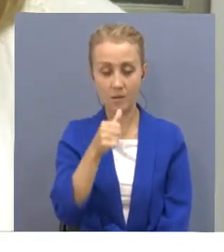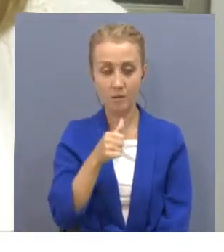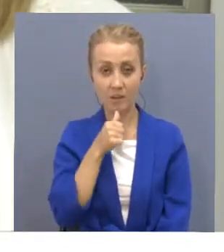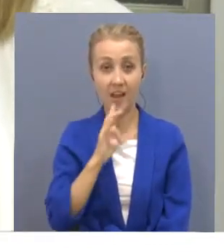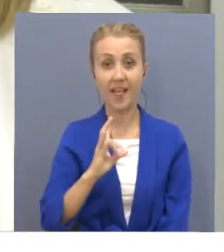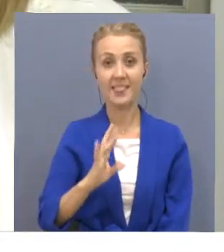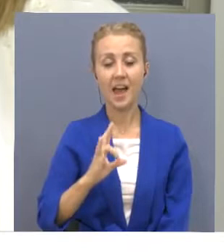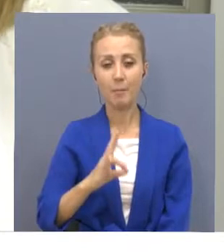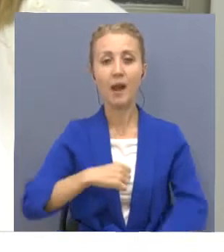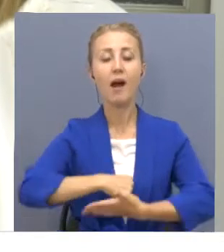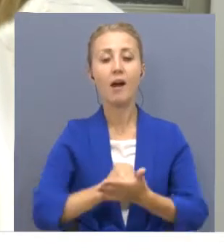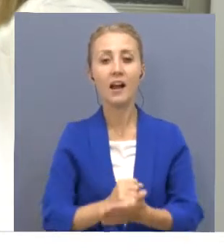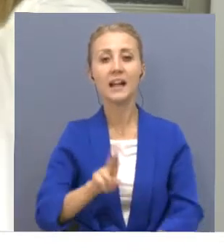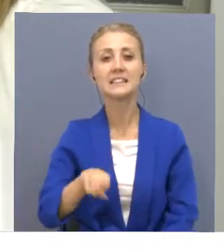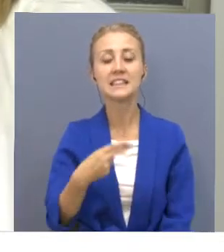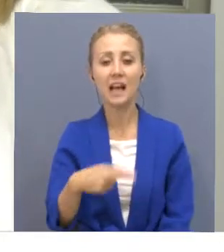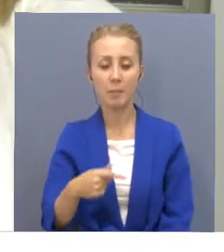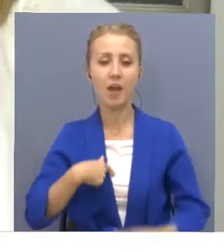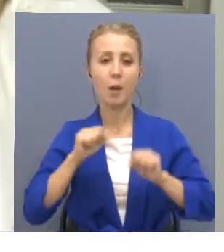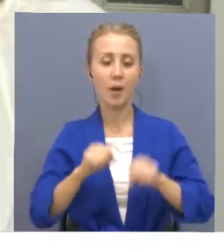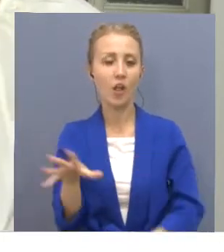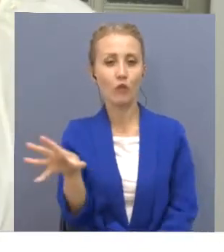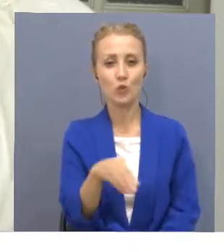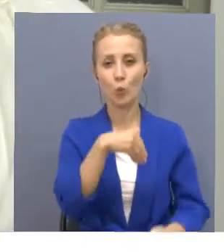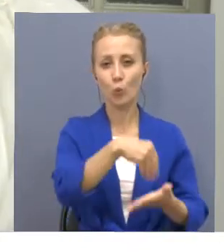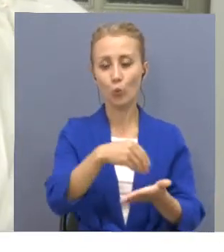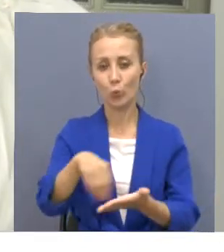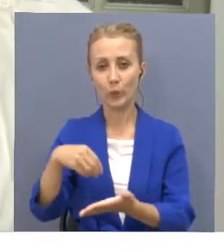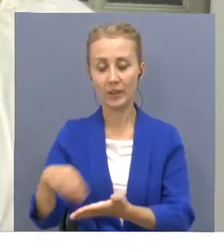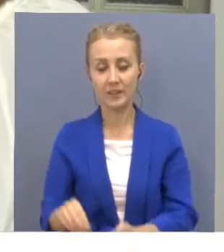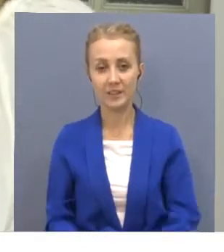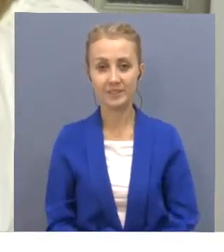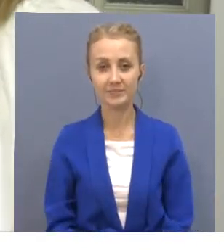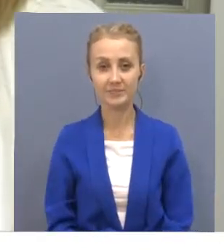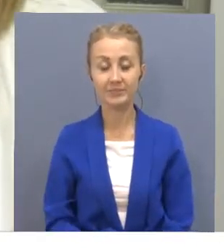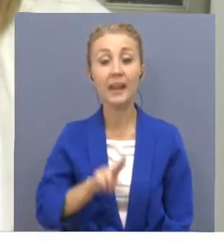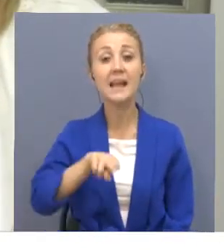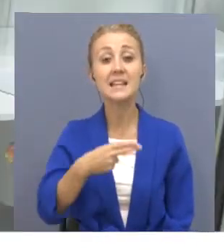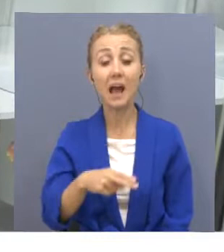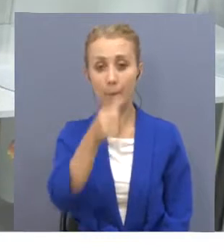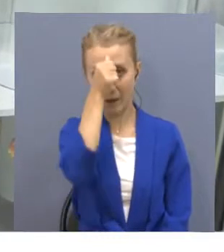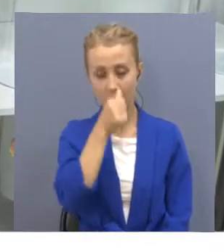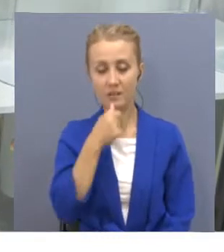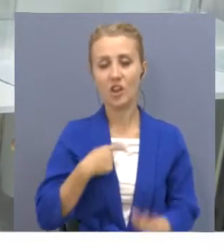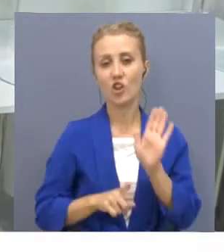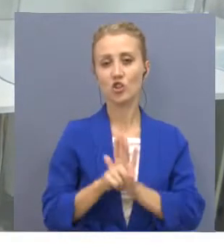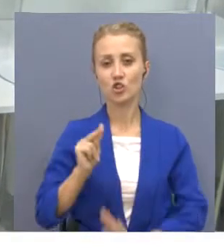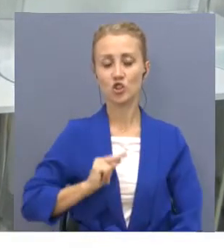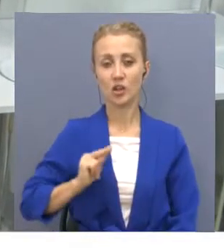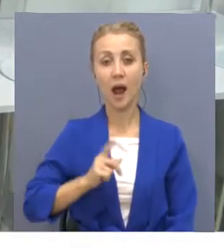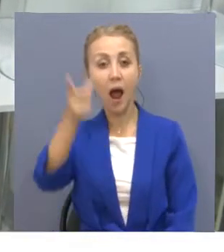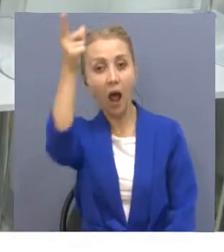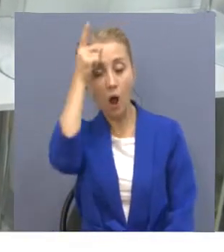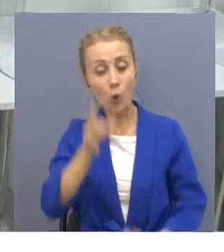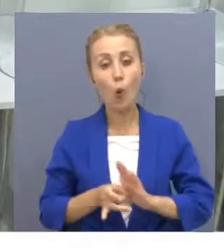ноябре мне уже одобрили, и ближе к декабрю я уже смогла все это закупить. Вот, то есть с декабря я уже работаю. В Окольском